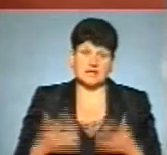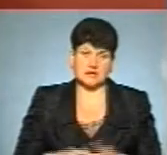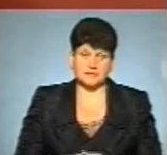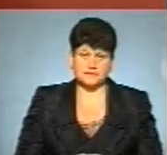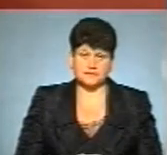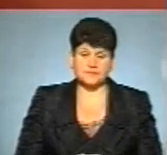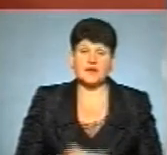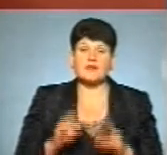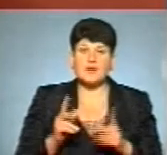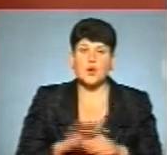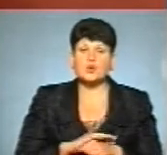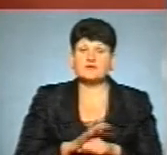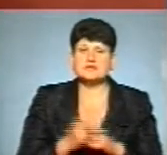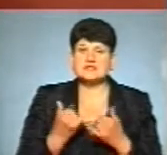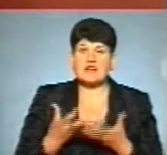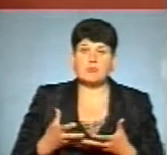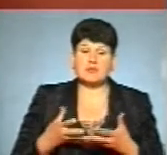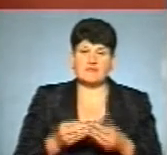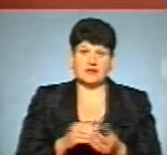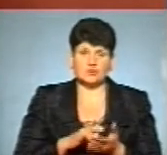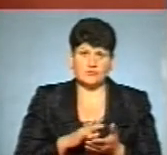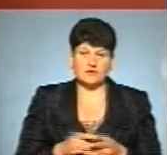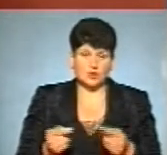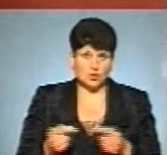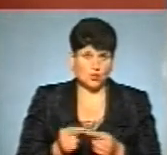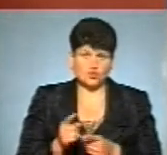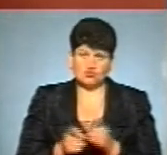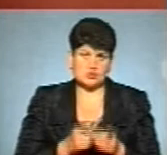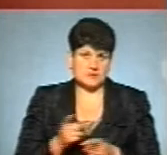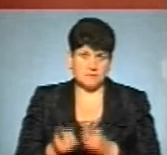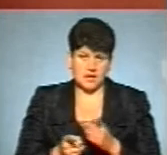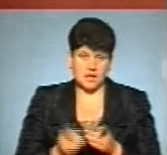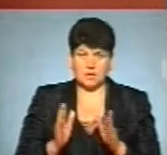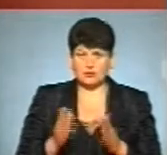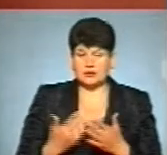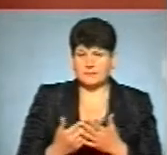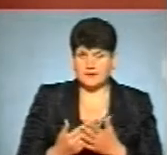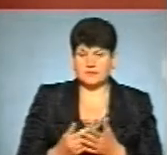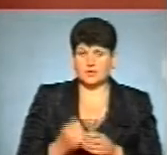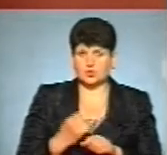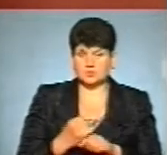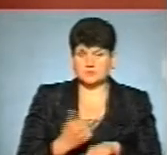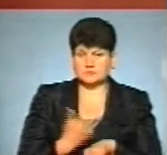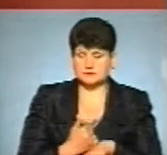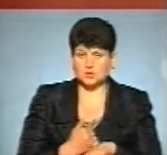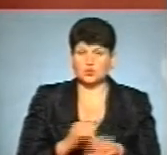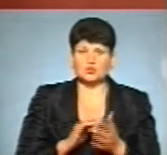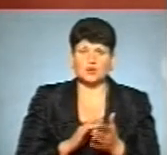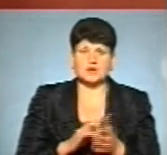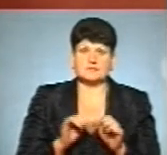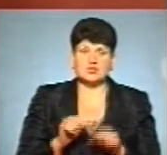як коронавірус зараз впливає на туризм? Адже він точно його змінює. Тобто будуть, напевно, акцент робитися на більш такий туризм,